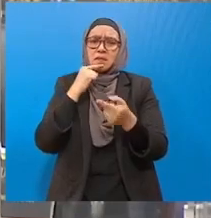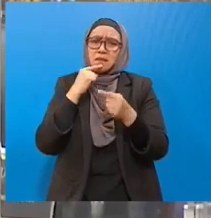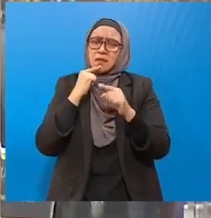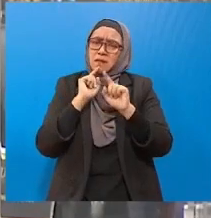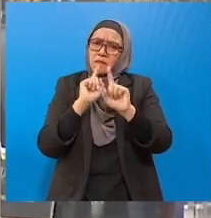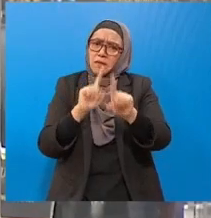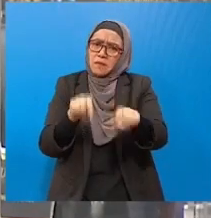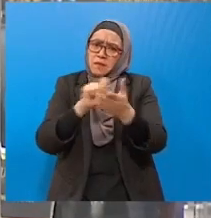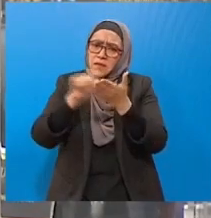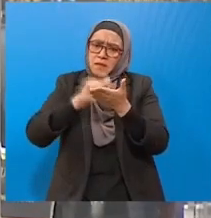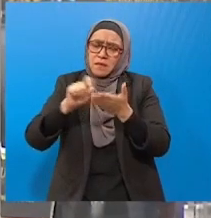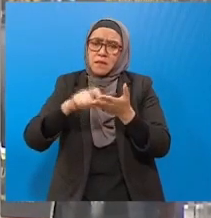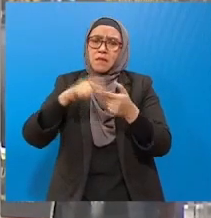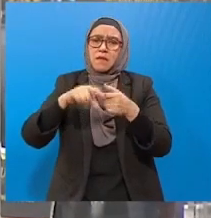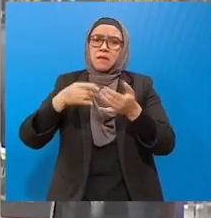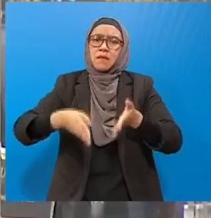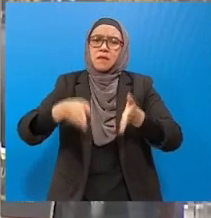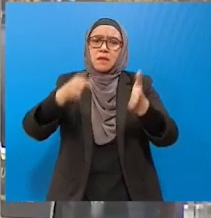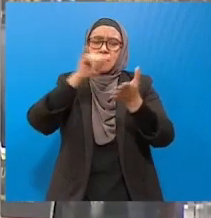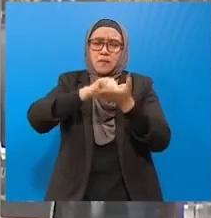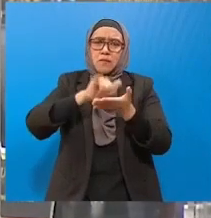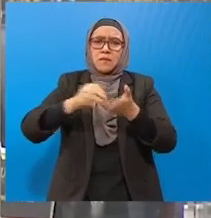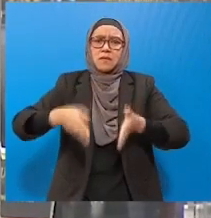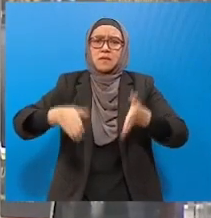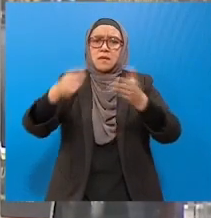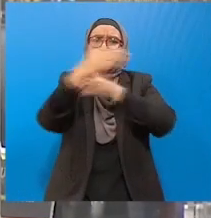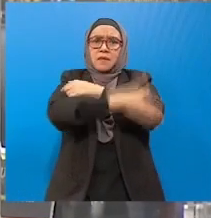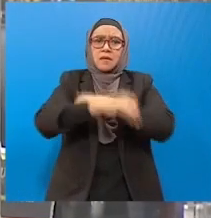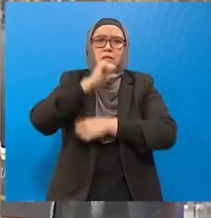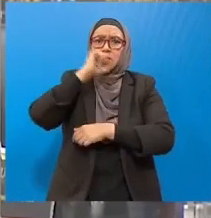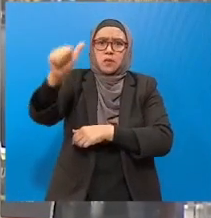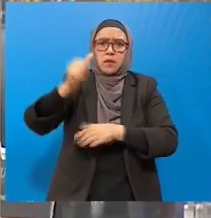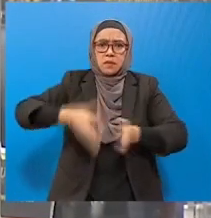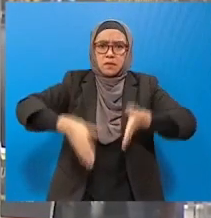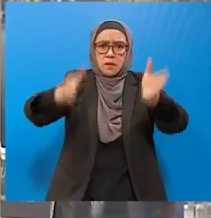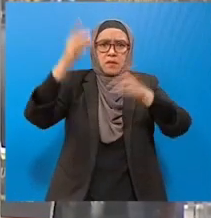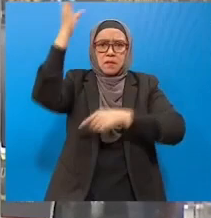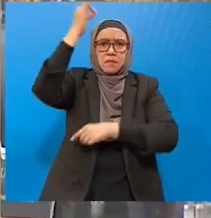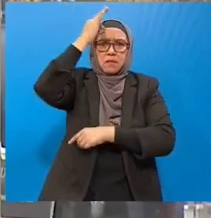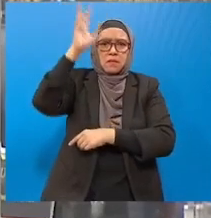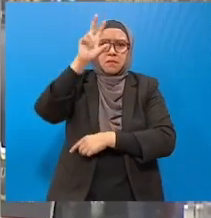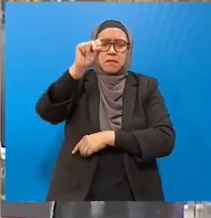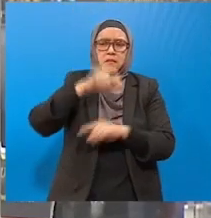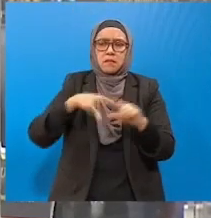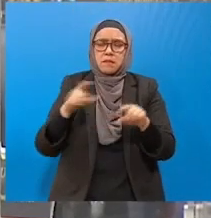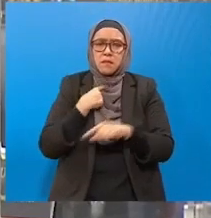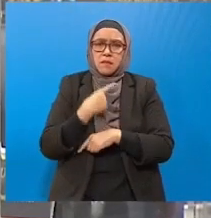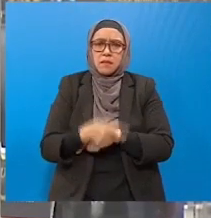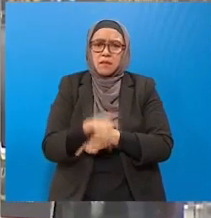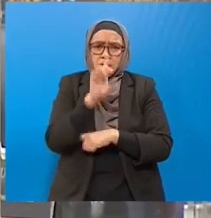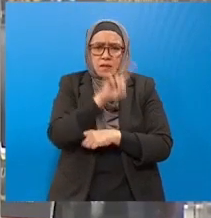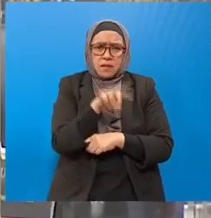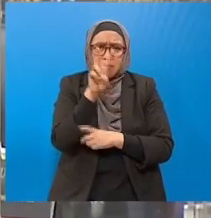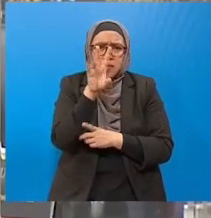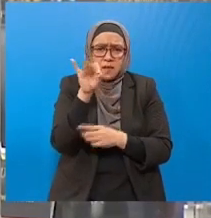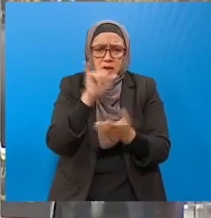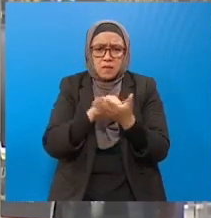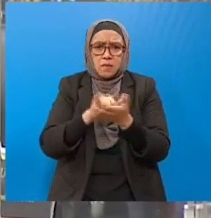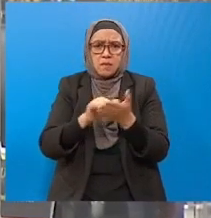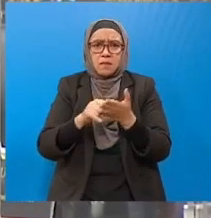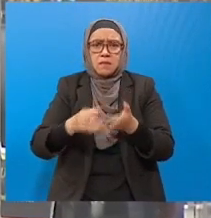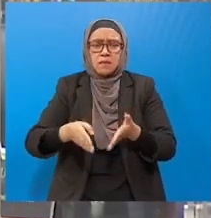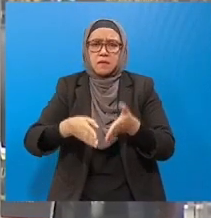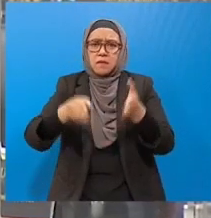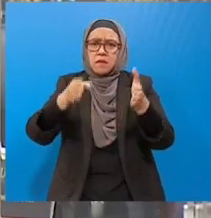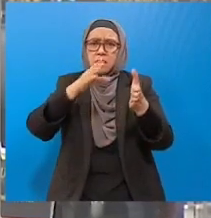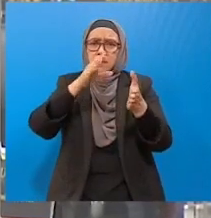di 29 dan Bukannya jalan persekutuan yang mana biro personel adalah Jalan jerawat kosong mbak coba itu saya telah